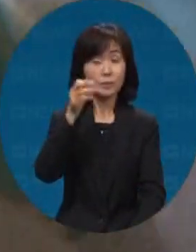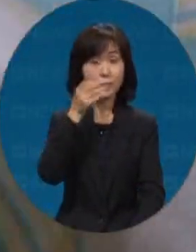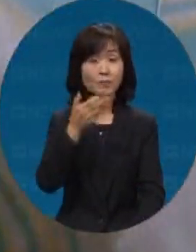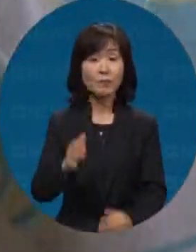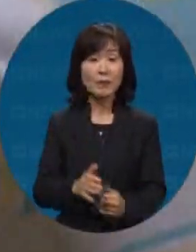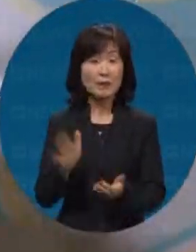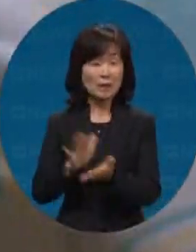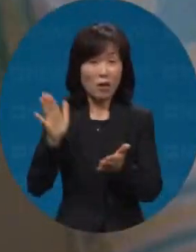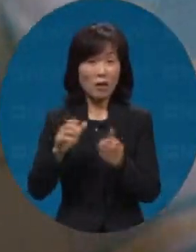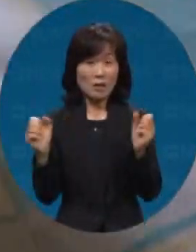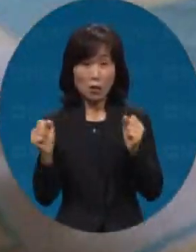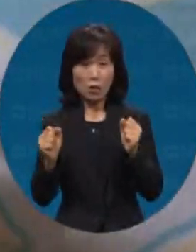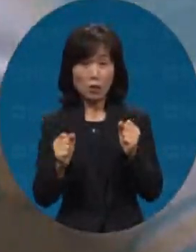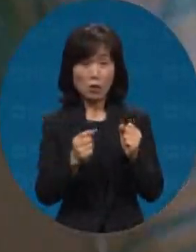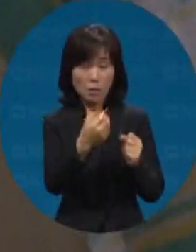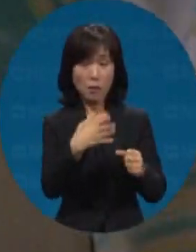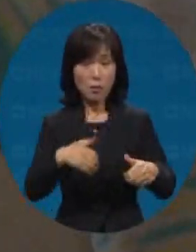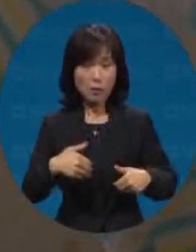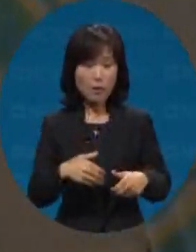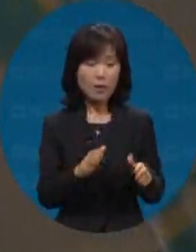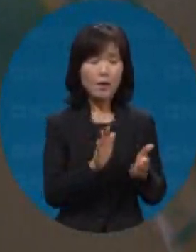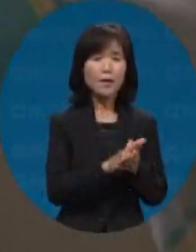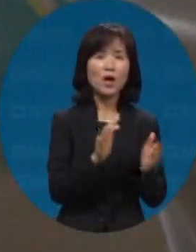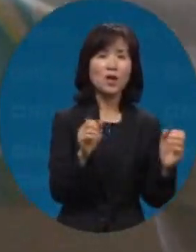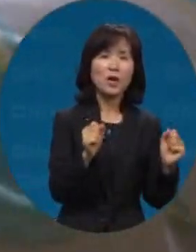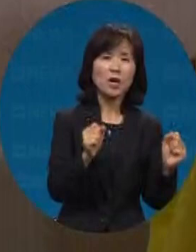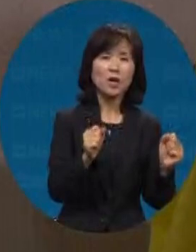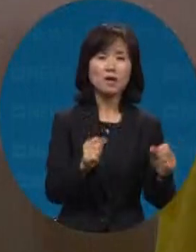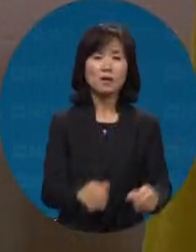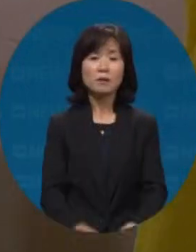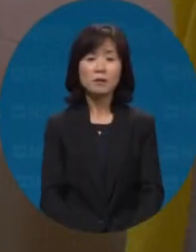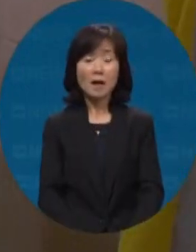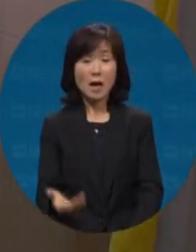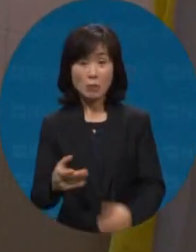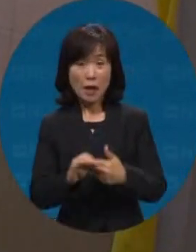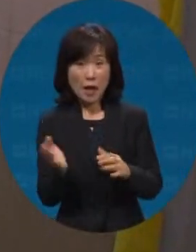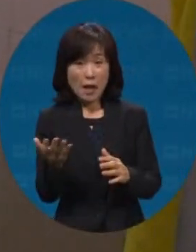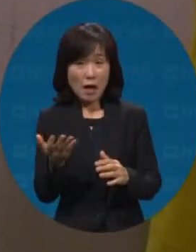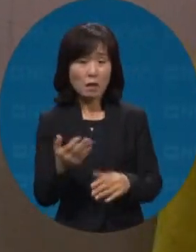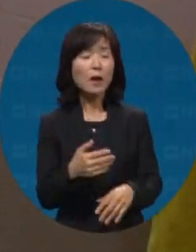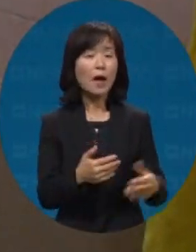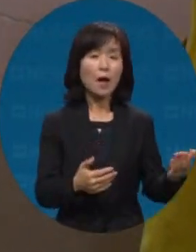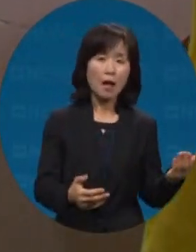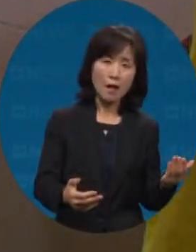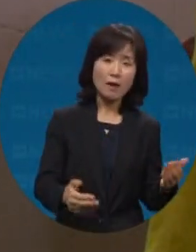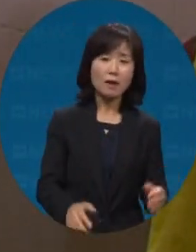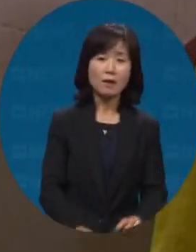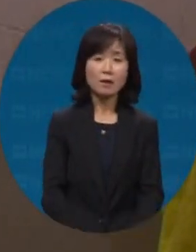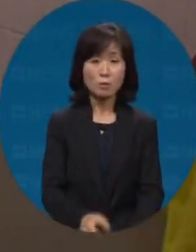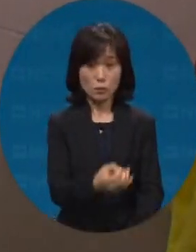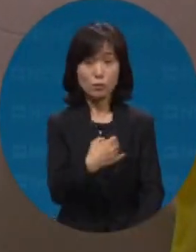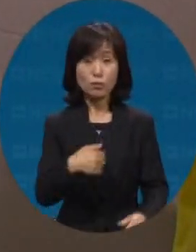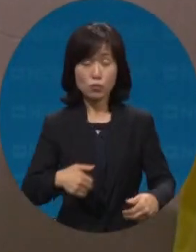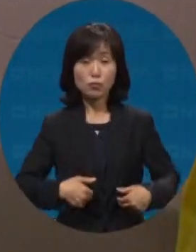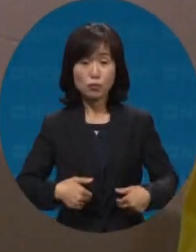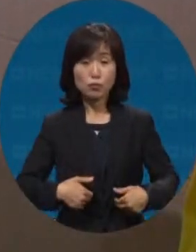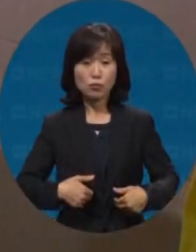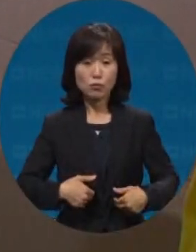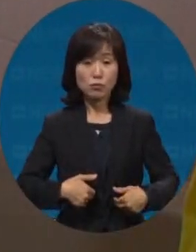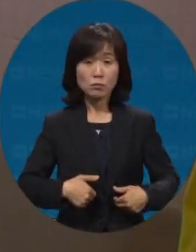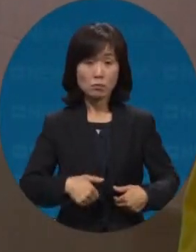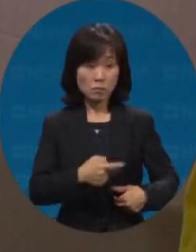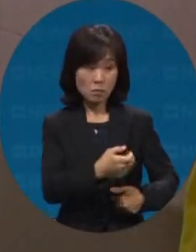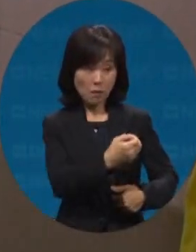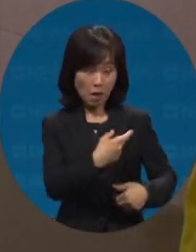아프고 아차고 이런 거 해야 돼, 성우야. 따뜻하고. 아프면 아야! 아야! 이렇게 하고. 그래야